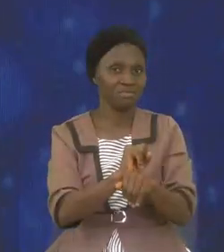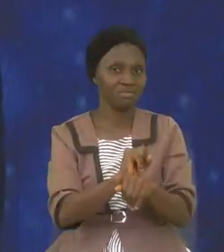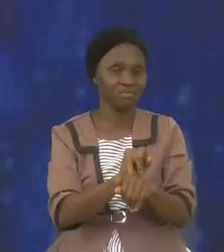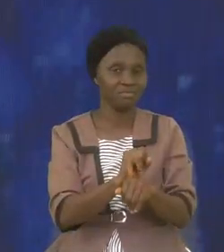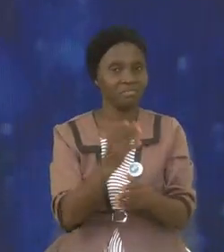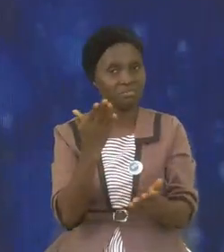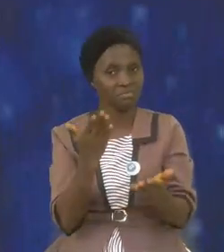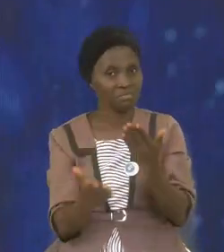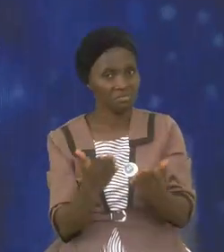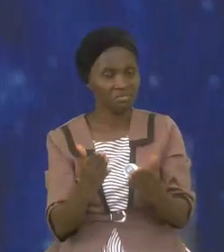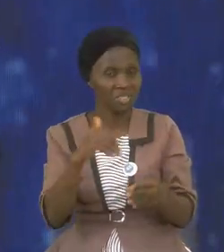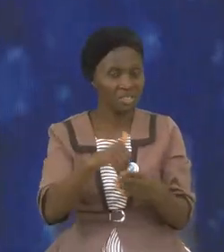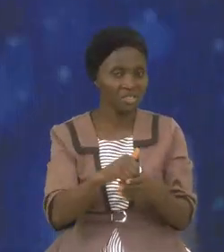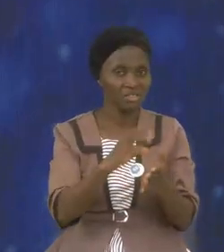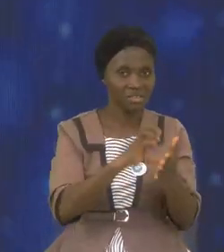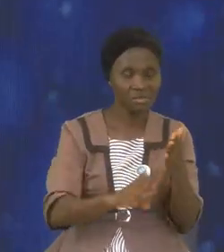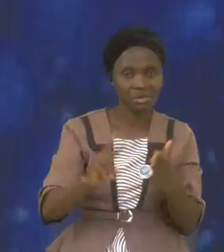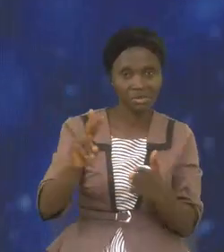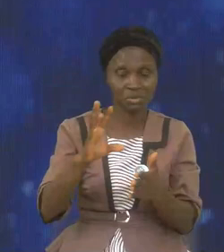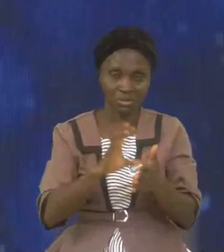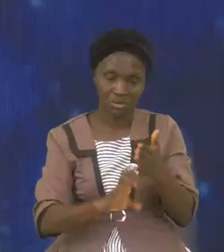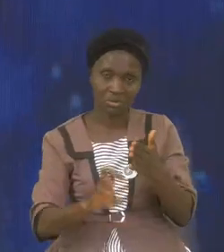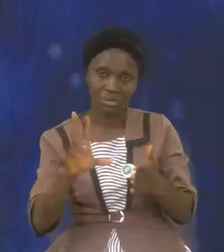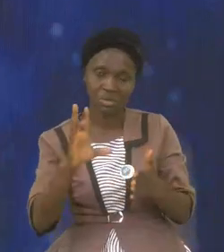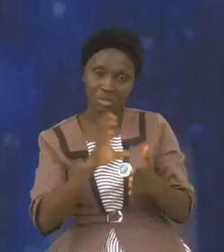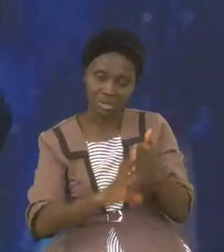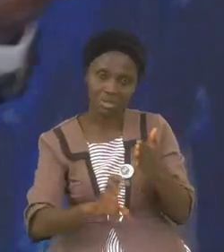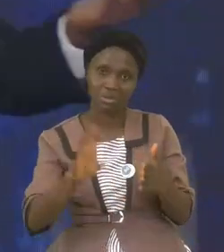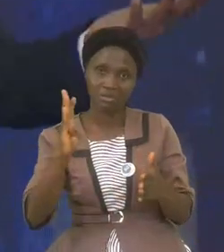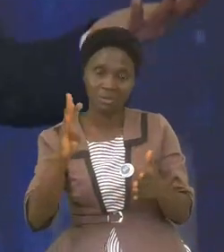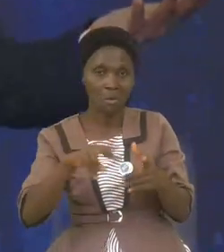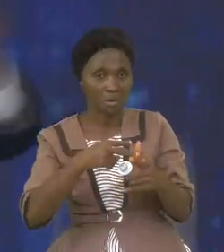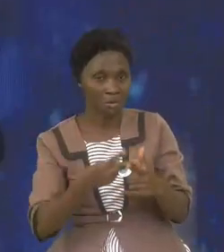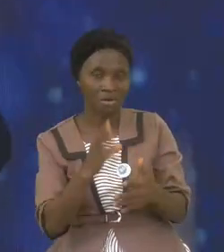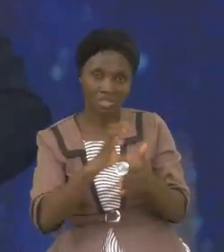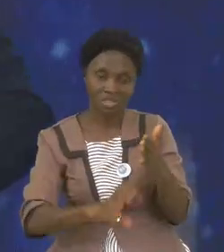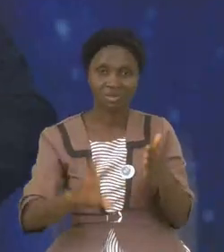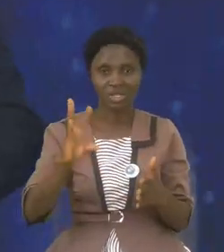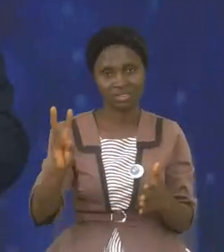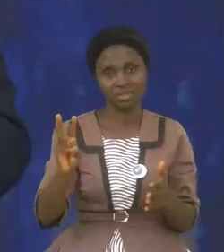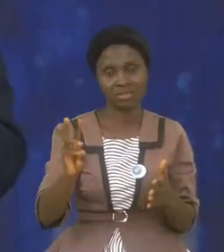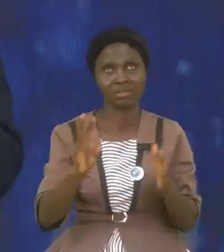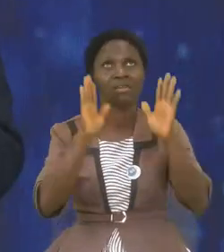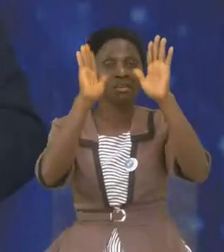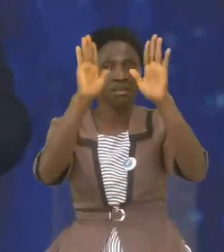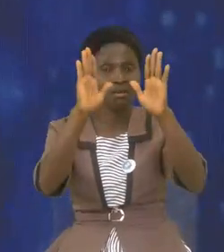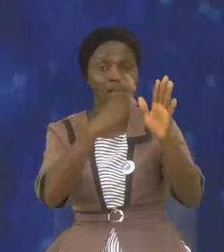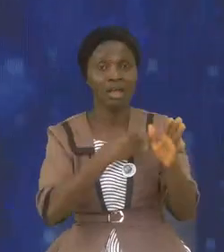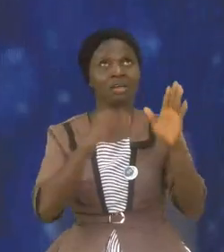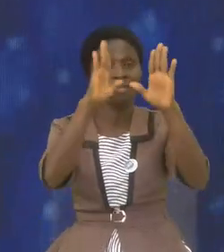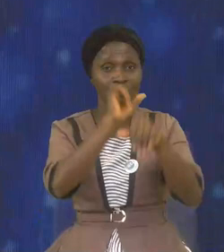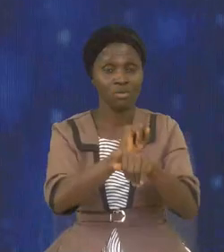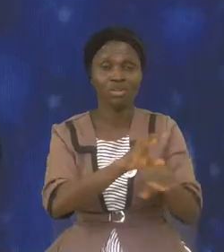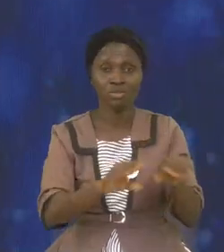Seigneur. Les signes et les prodiges, que ce soit au chapitre 2, au chapitre 3, au chapitre 4, au